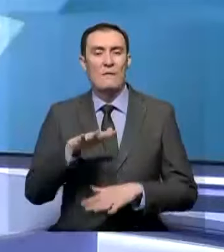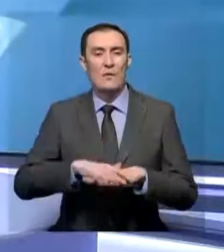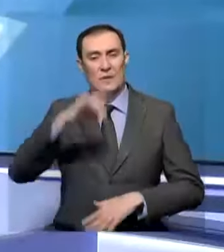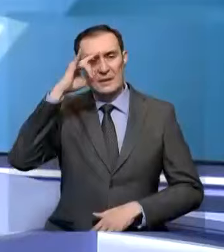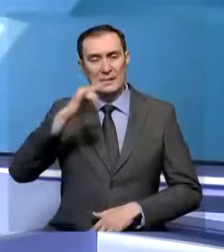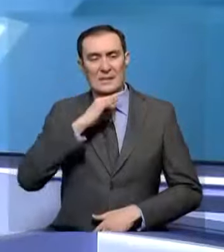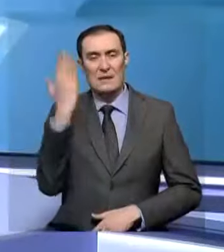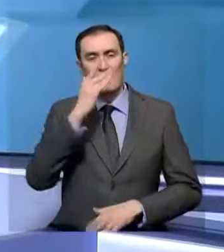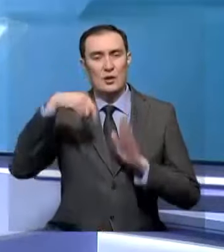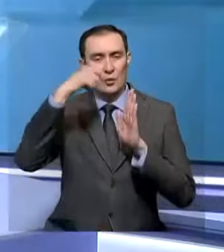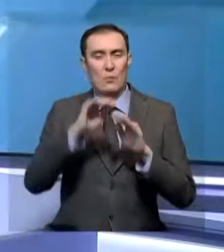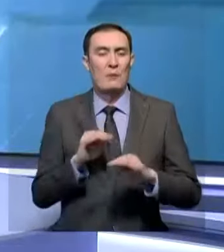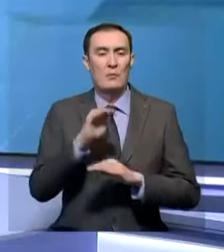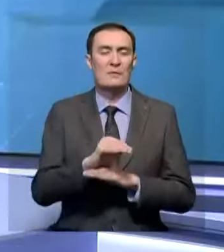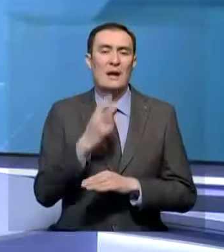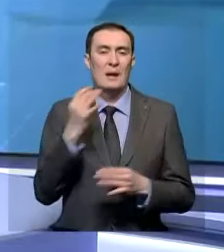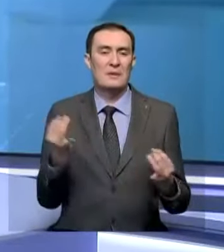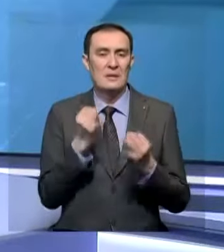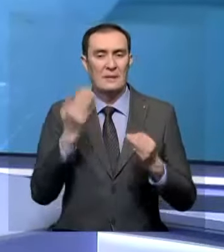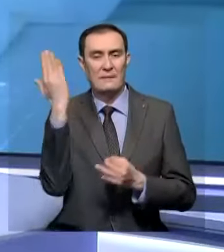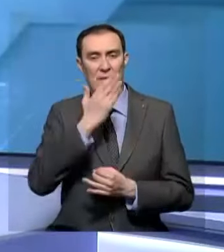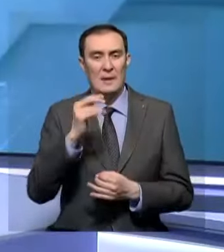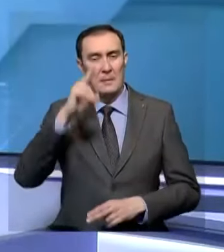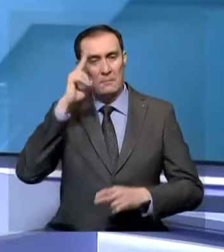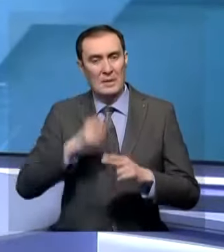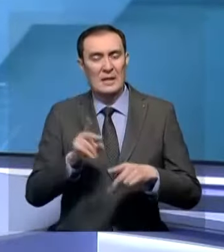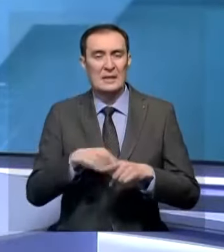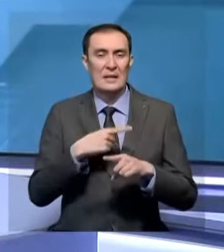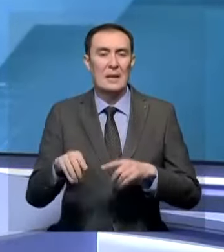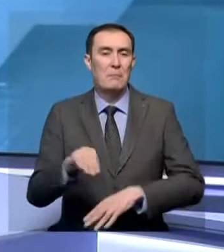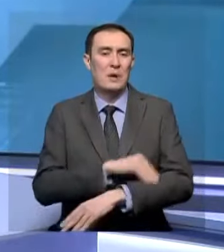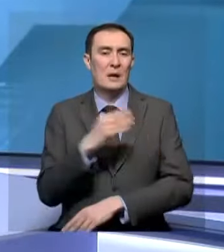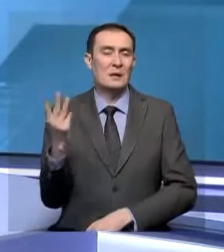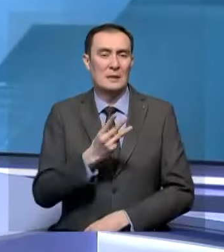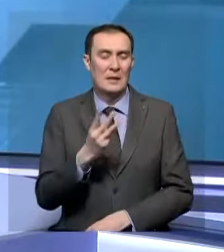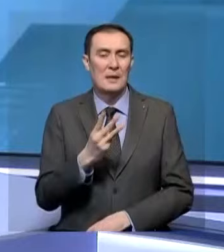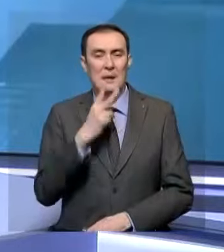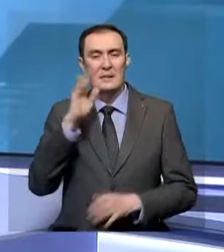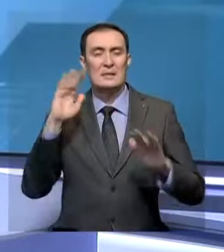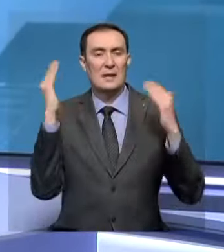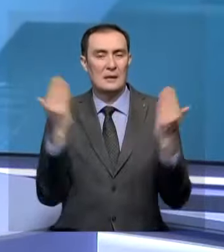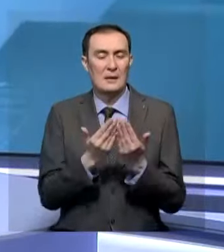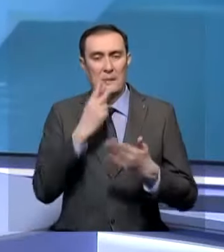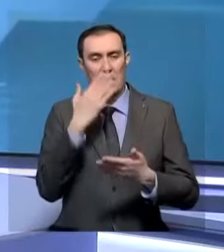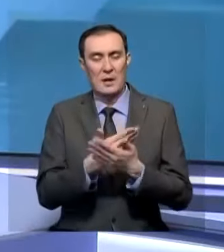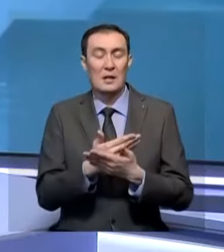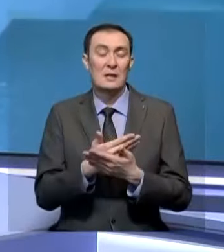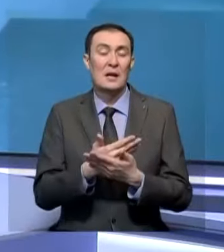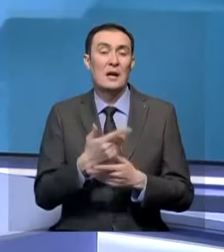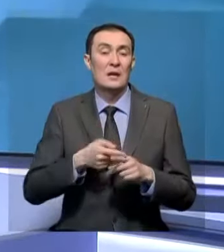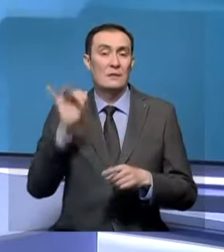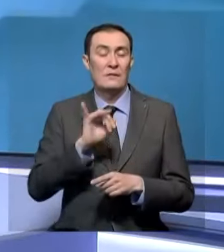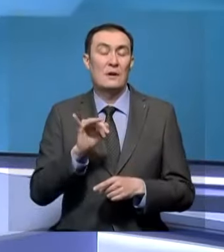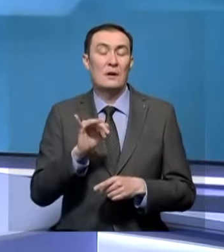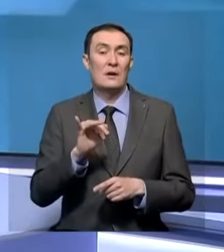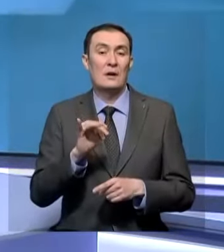Фонд отечественного кино пополнился комедийной картиной «Брат» или «Брак 3». Закрытый показ завершающей части трилогии